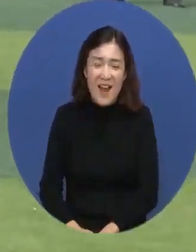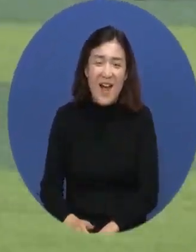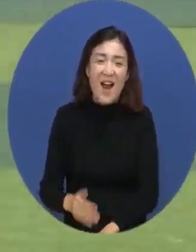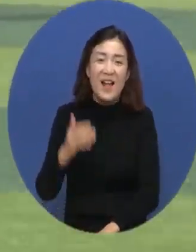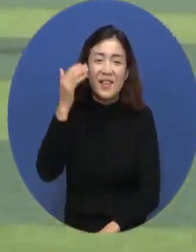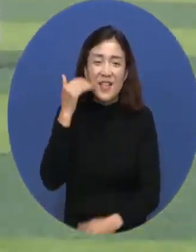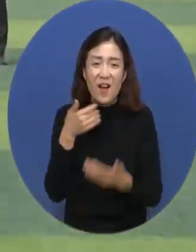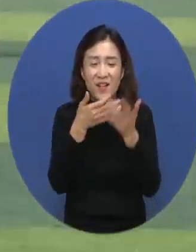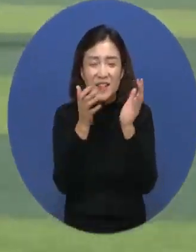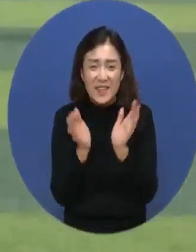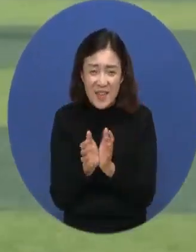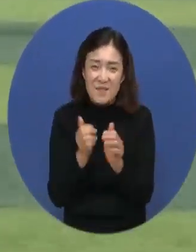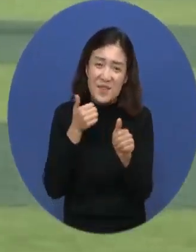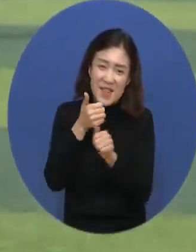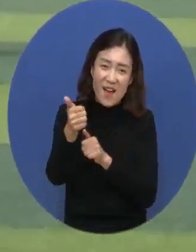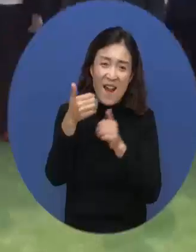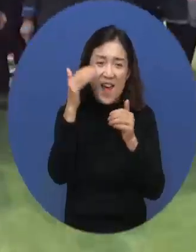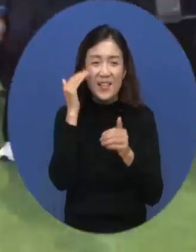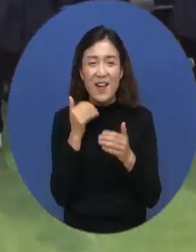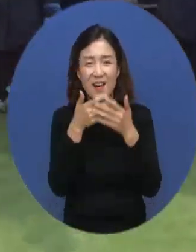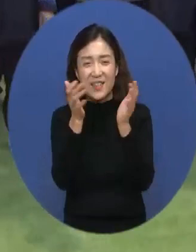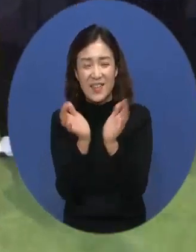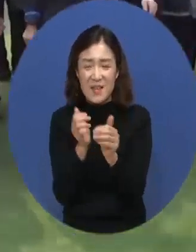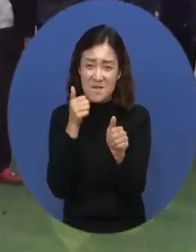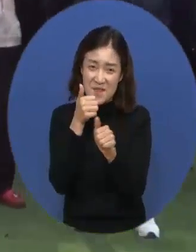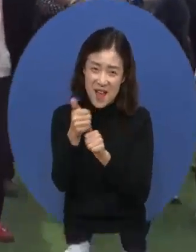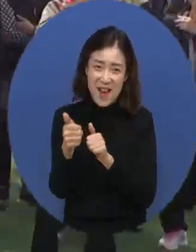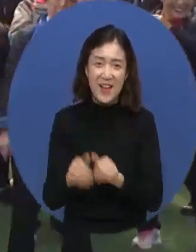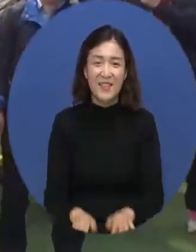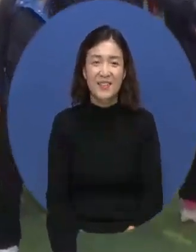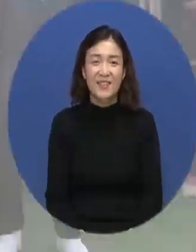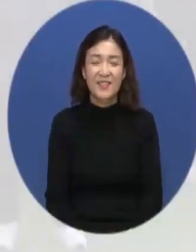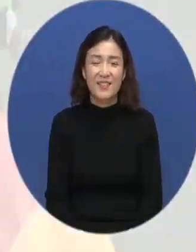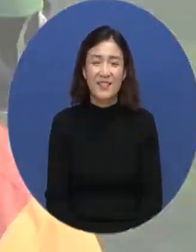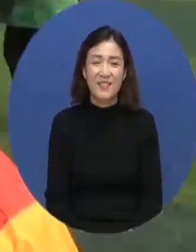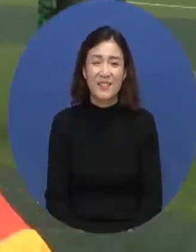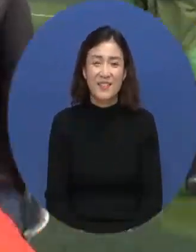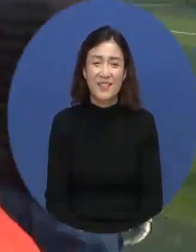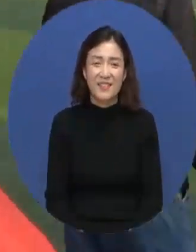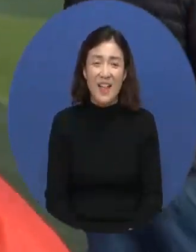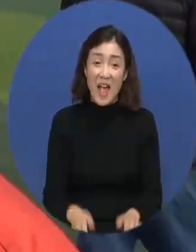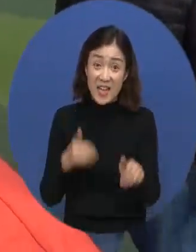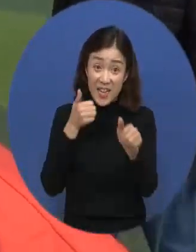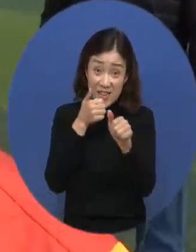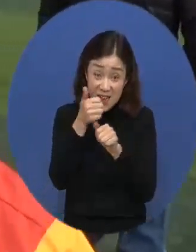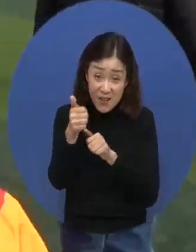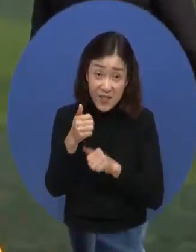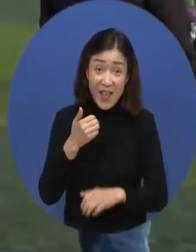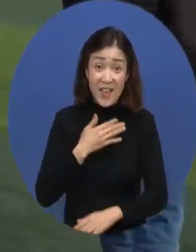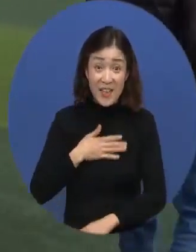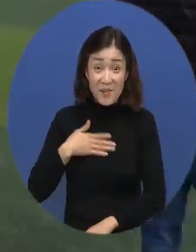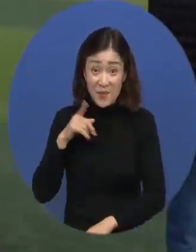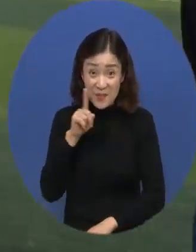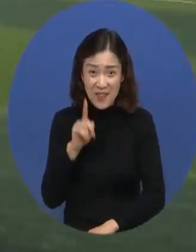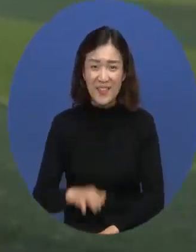이겨라! 청팀 이겨라! 마실 갔다 오세요. 이기셨는데 어떠세요? 아,